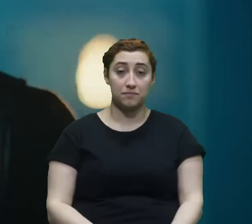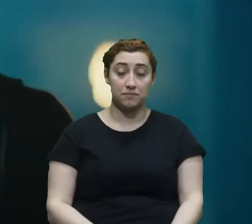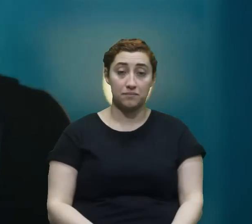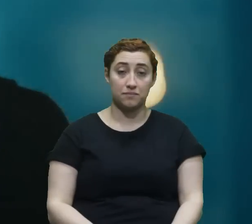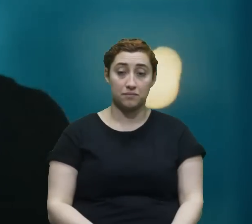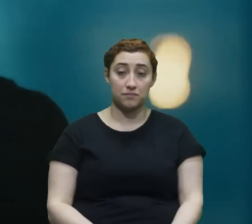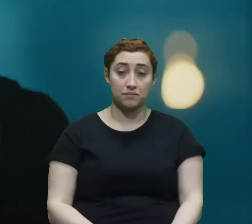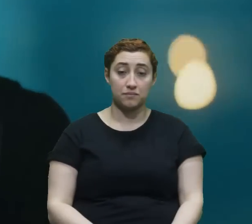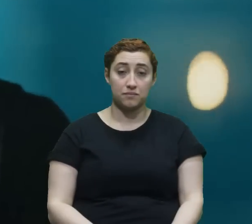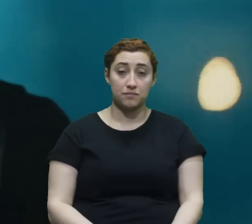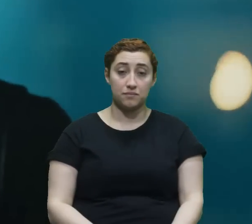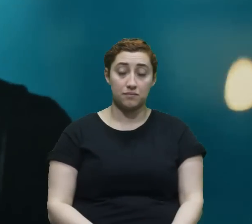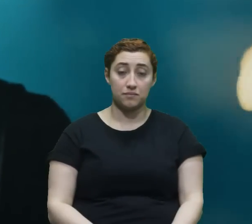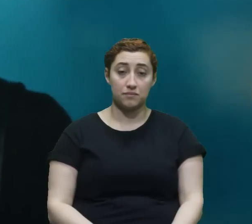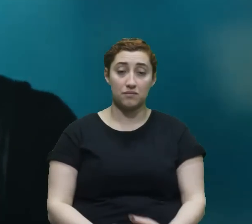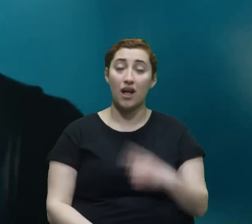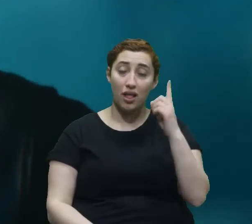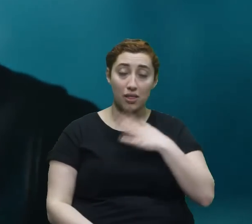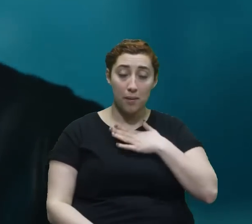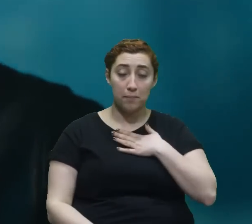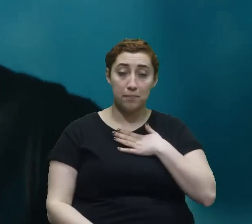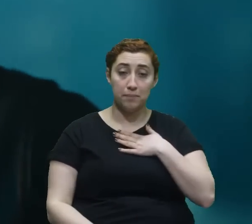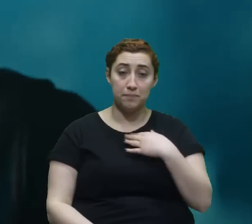Yaşlar yanaklarından süzüldü. Allah'ım.